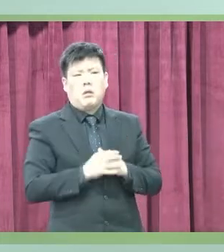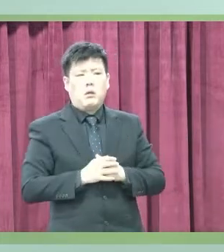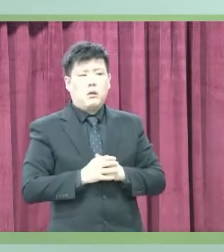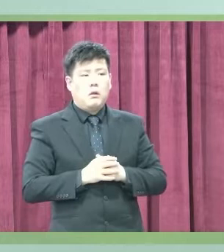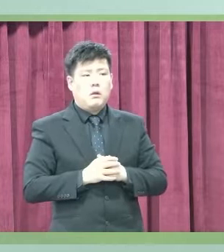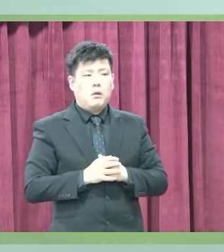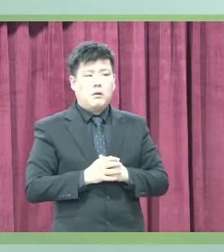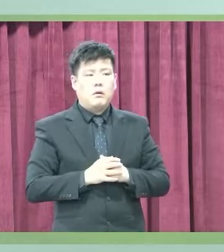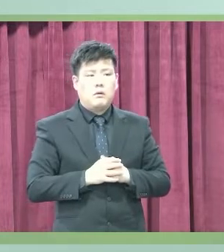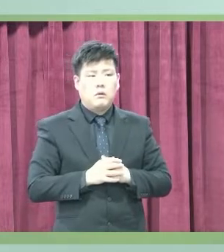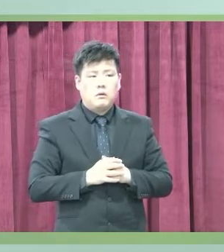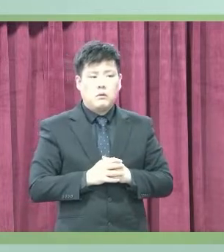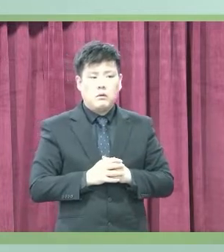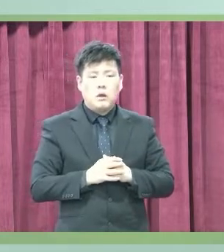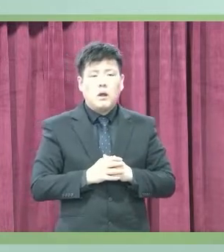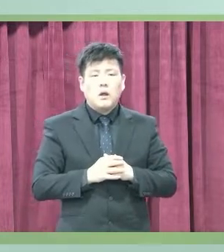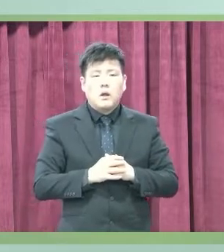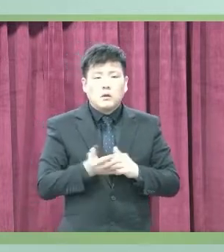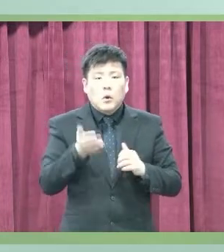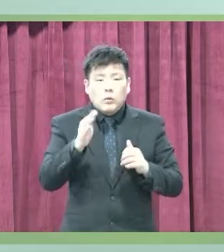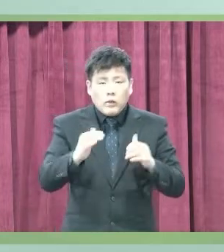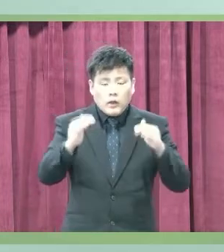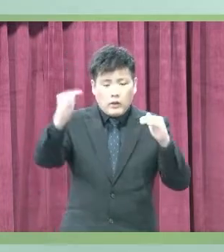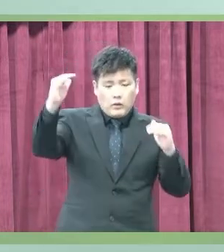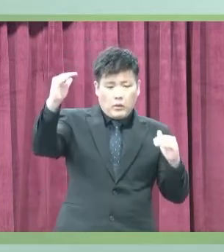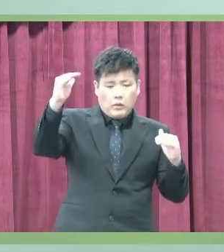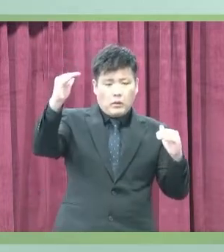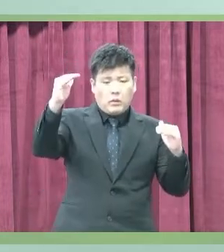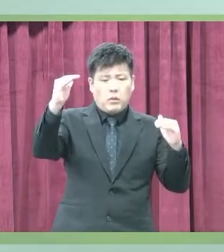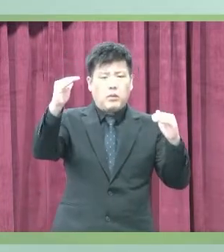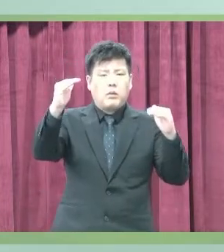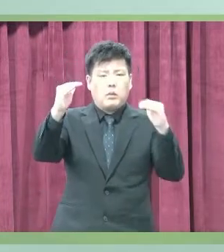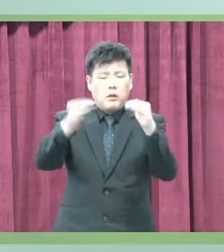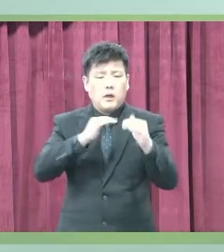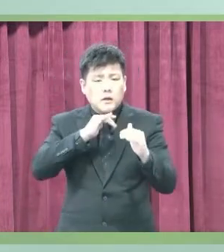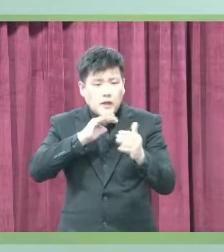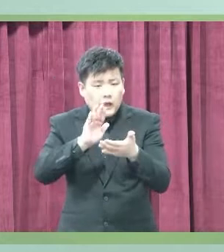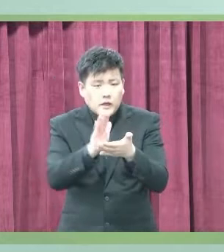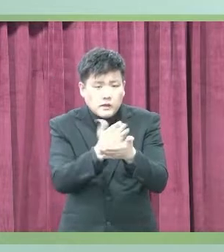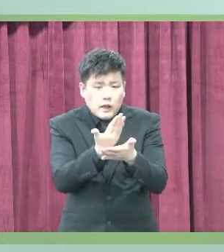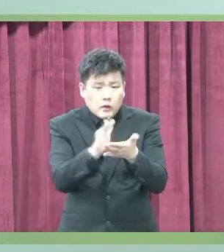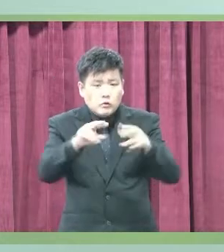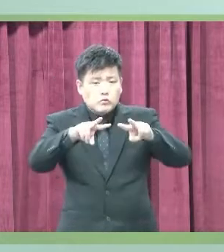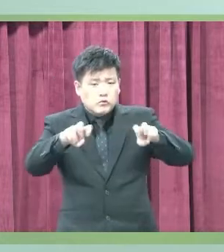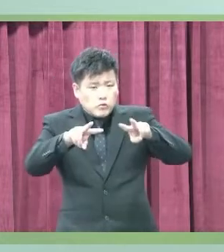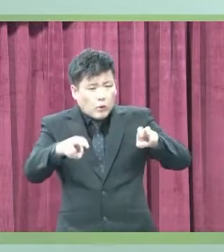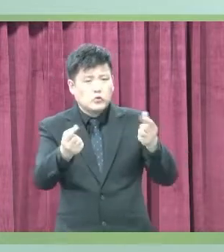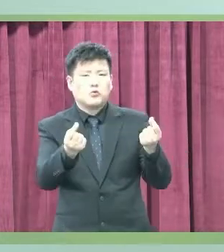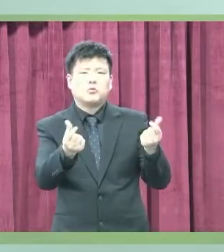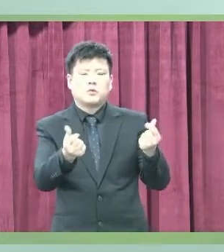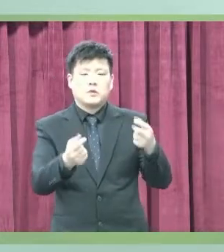있지만 그 격차는 점점 줄어들고 있습니다. 이는 연령 표준화에서도 비슷한 패턴을 보이고 있는데요.